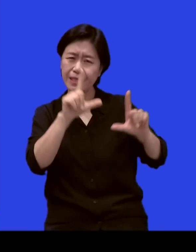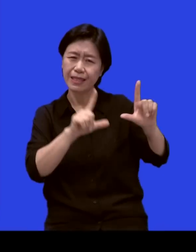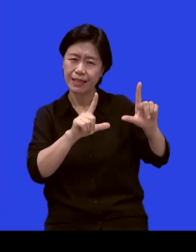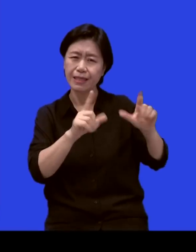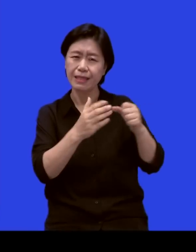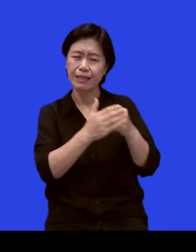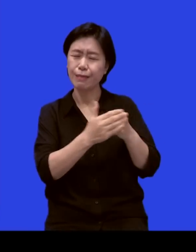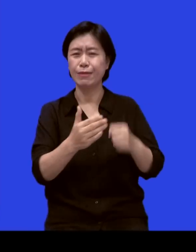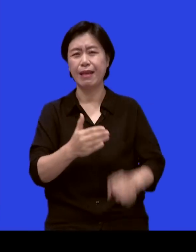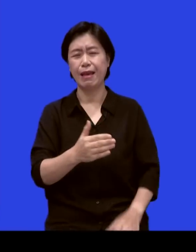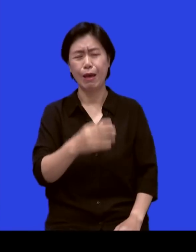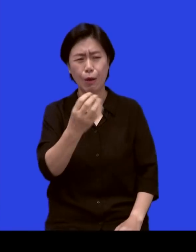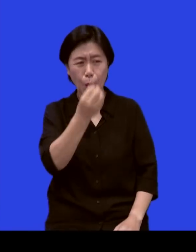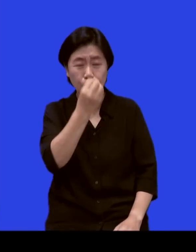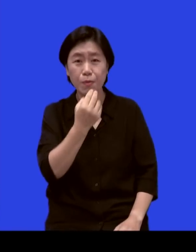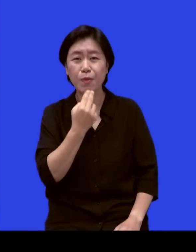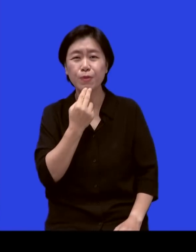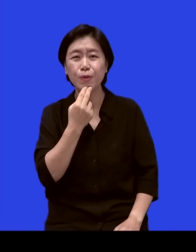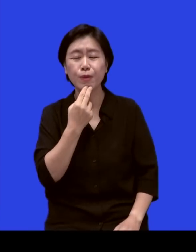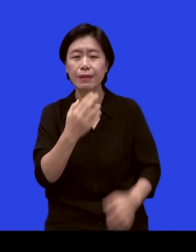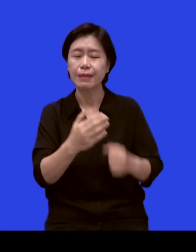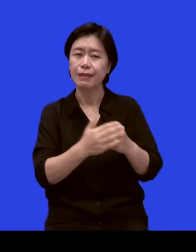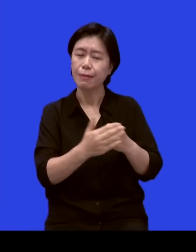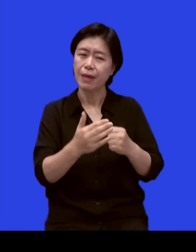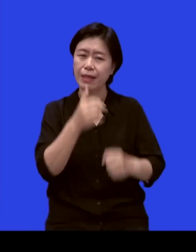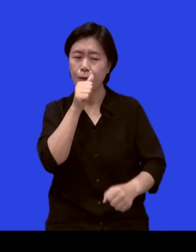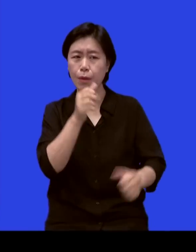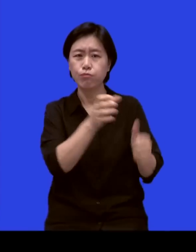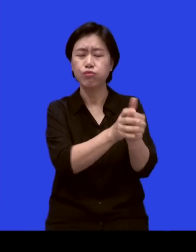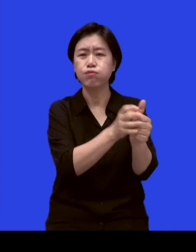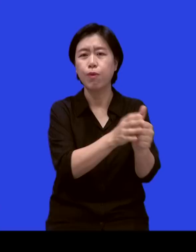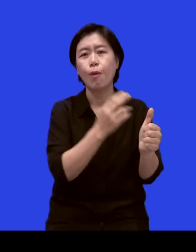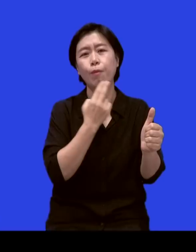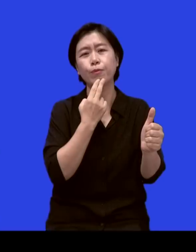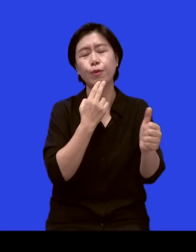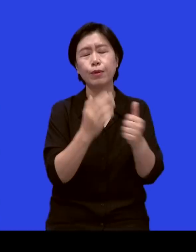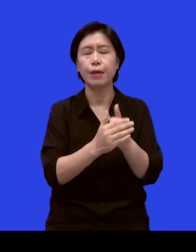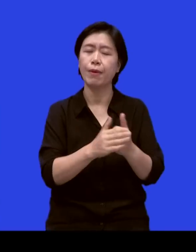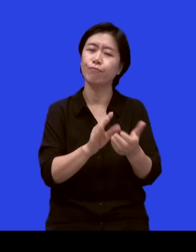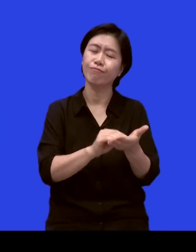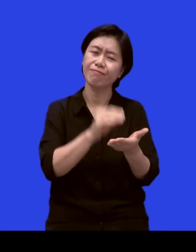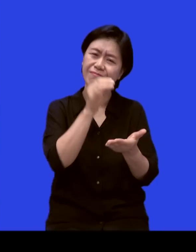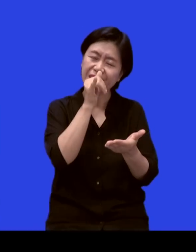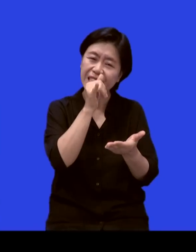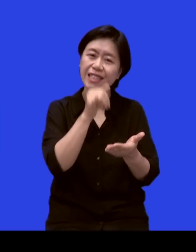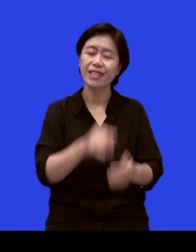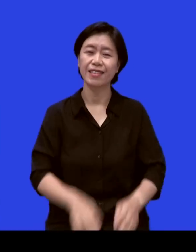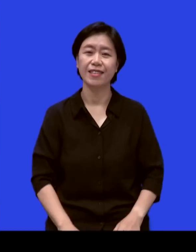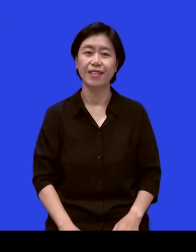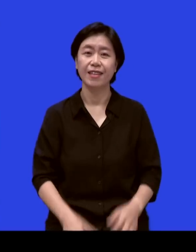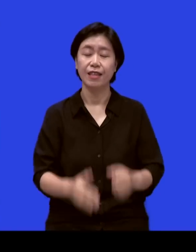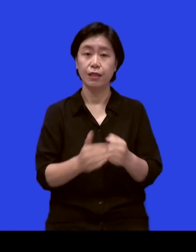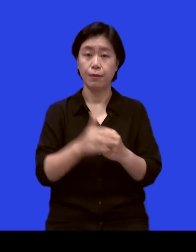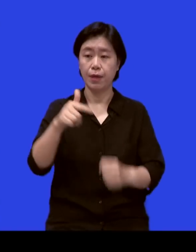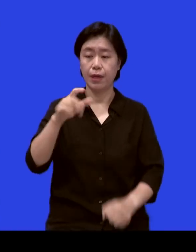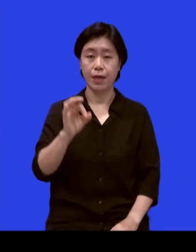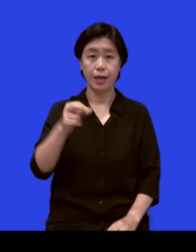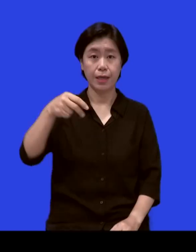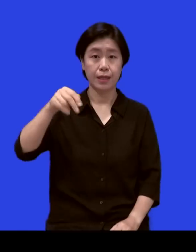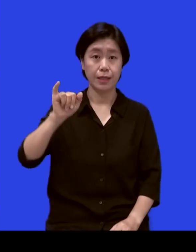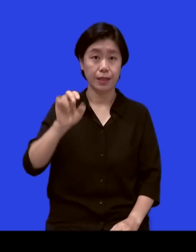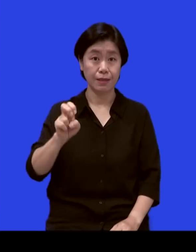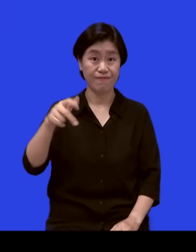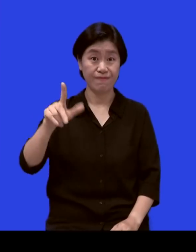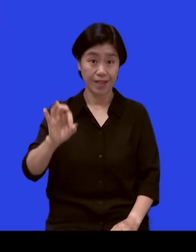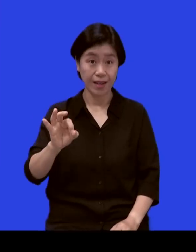이미지가 원체 산티 붐이니까 MC로 넘어가기에는 조금 애로사항이 있었잖아요. 네. 그래서 이제 그때 당시 강심장 데뷔할 때 맞아요.